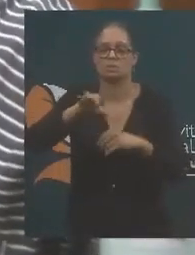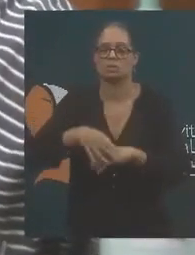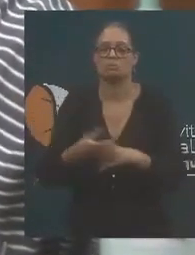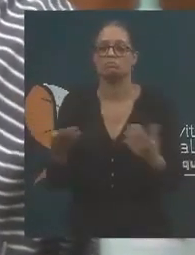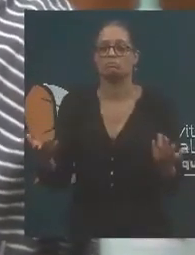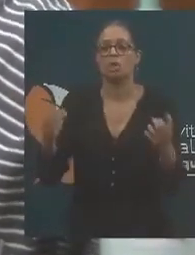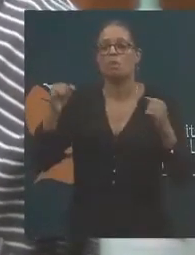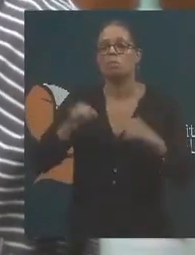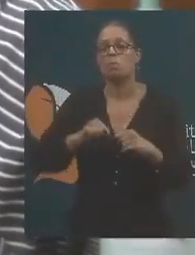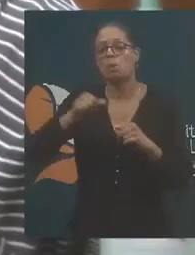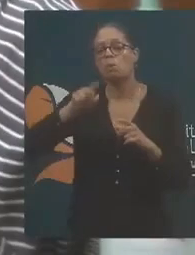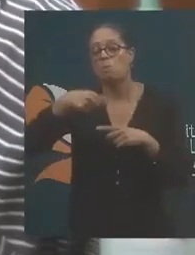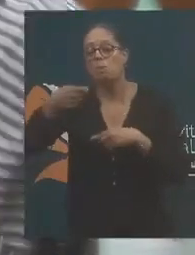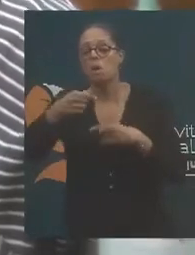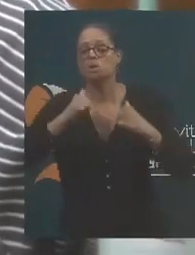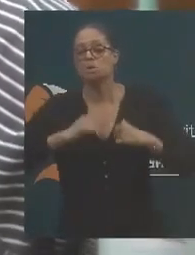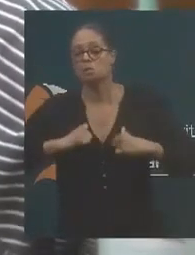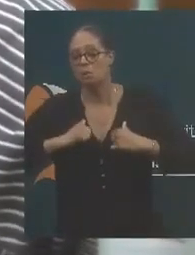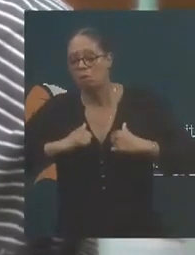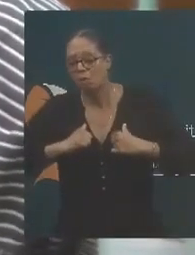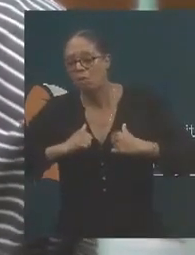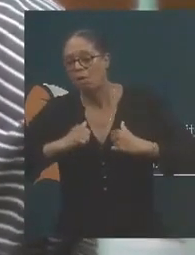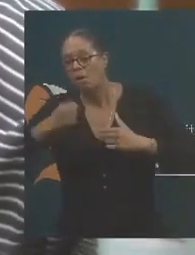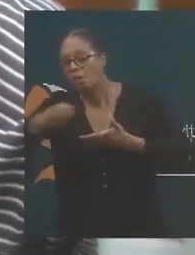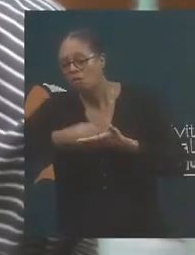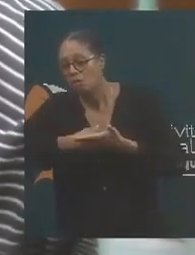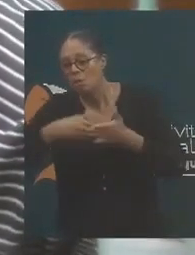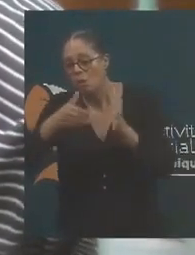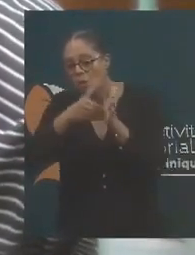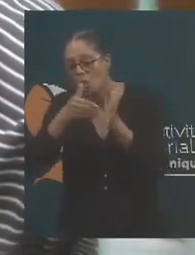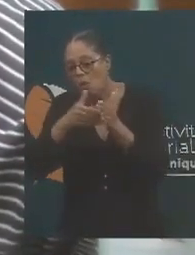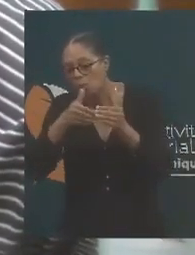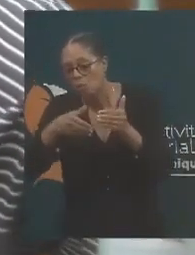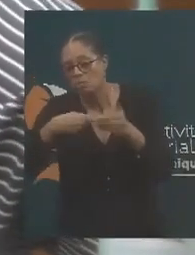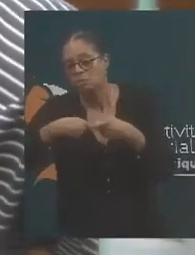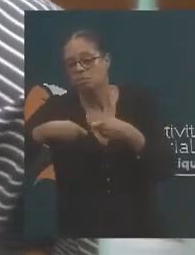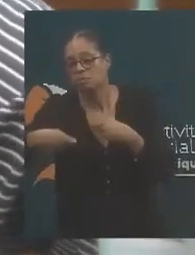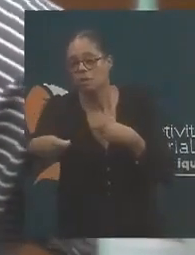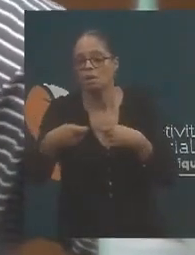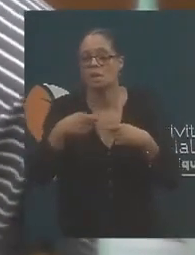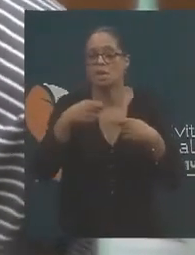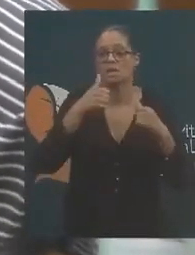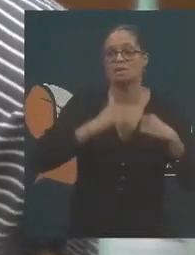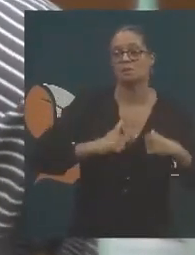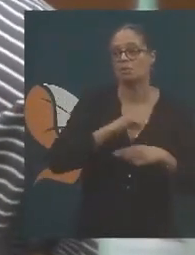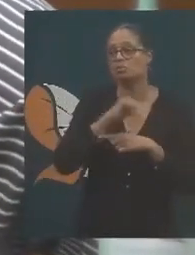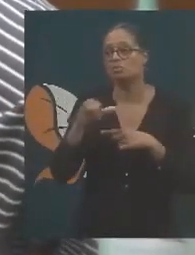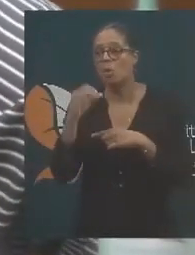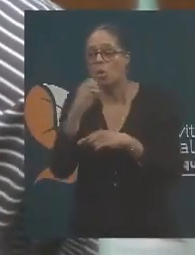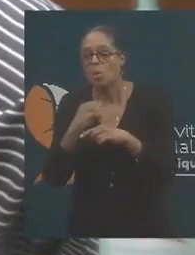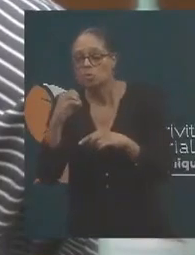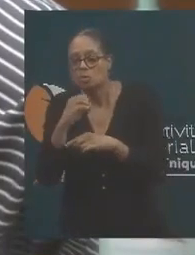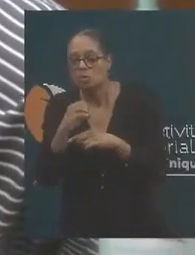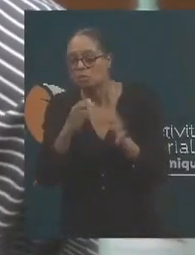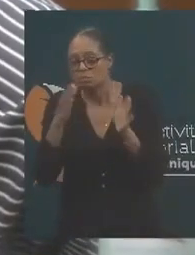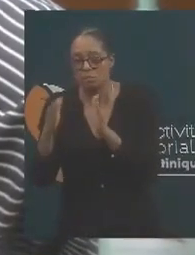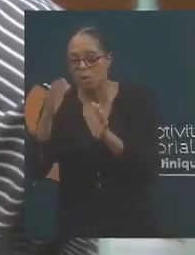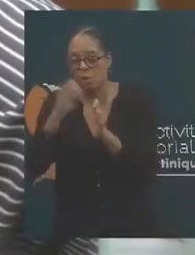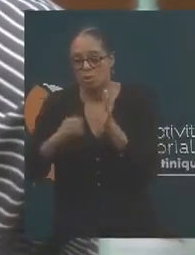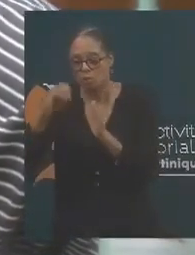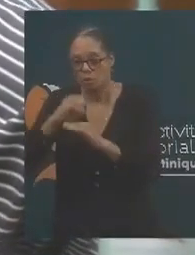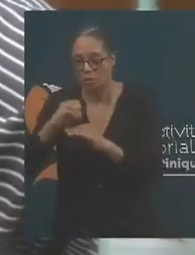annonce peut-être septembre, et je viens d'entendre qu'il faut période des temps de septembre à octobre, mais nous espérons là que nous aurons des